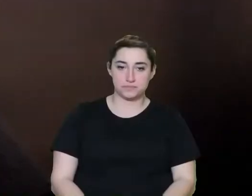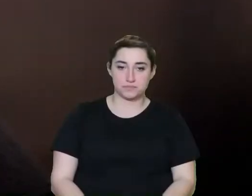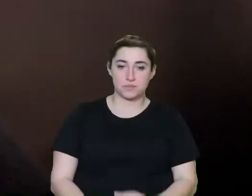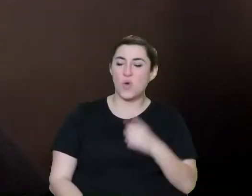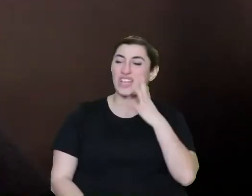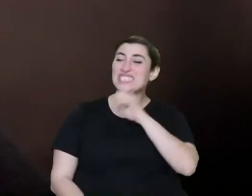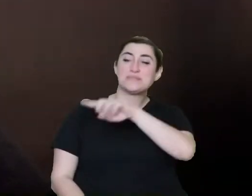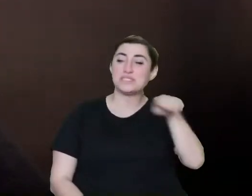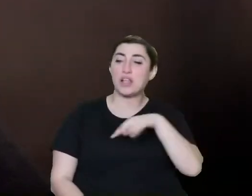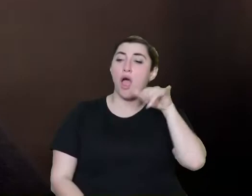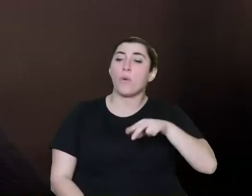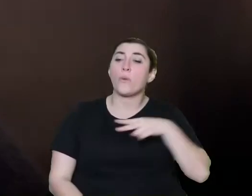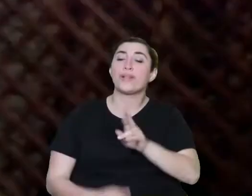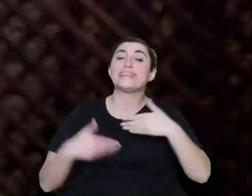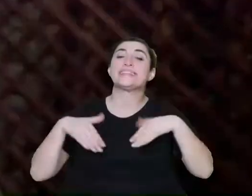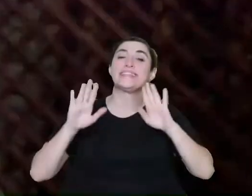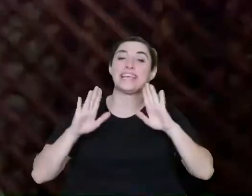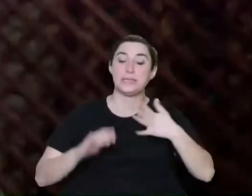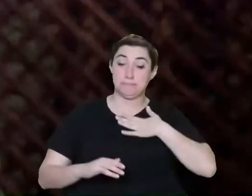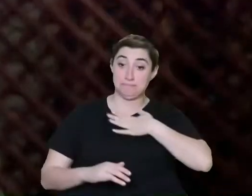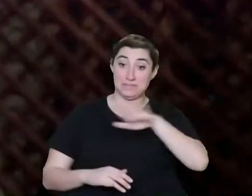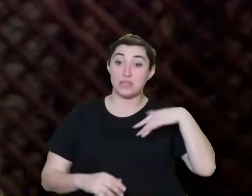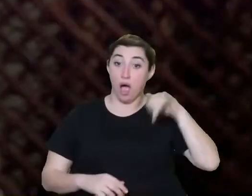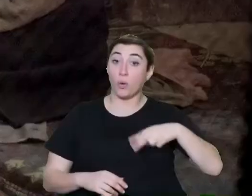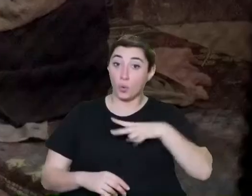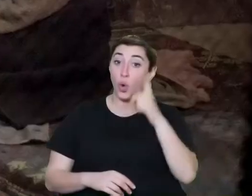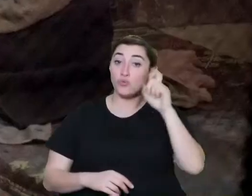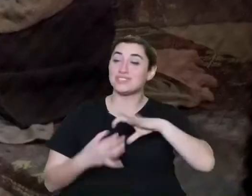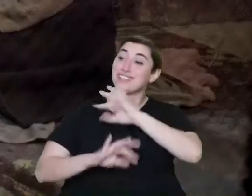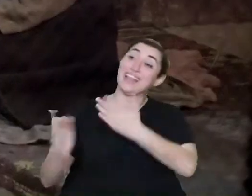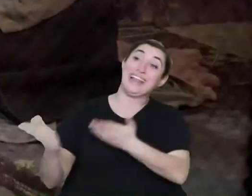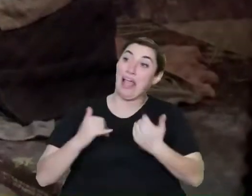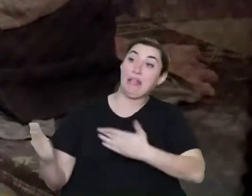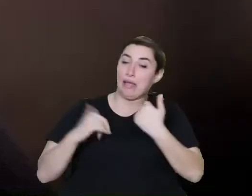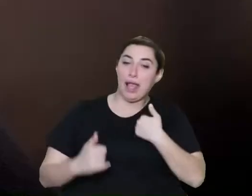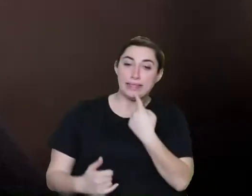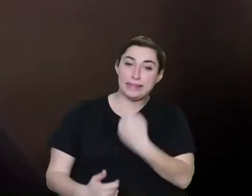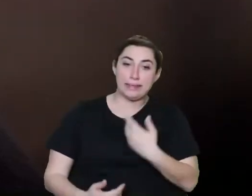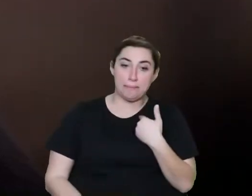O kimseler hak yolunda değil. Biz hak yolunda mıyız ki milleti davet edelim?